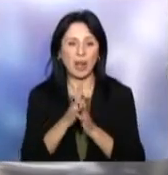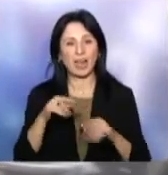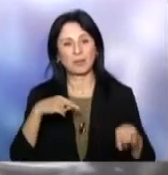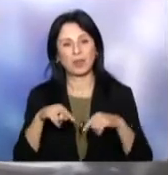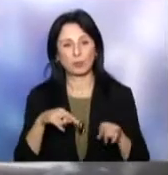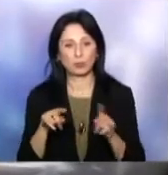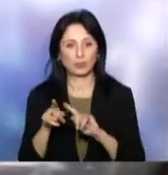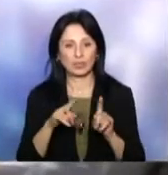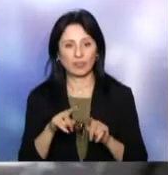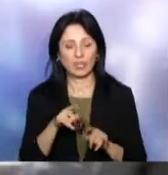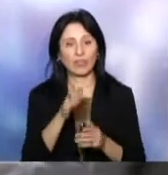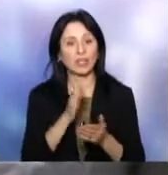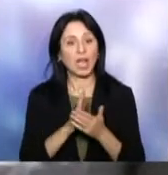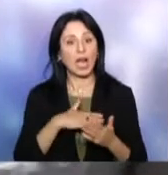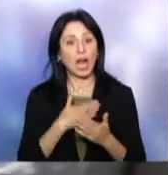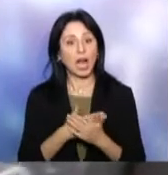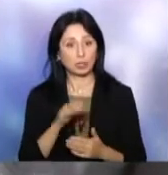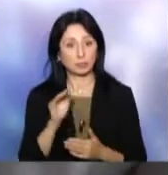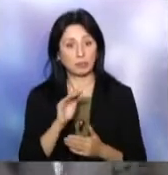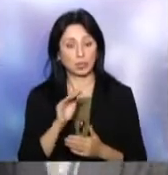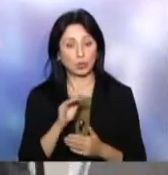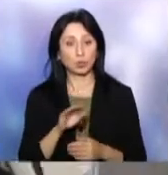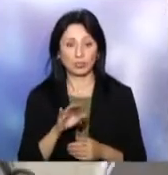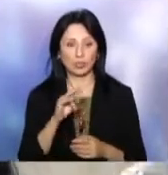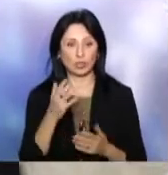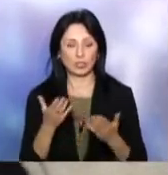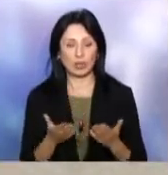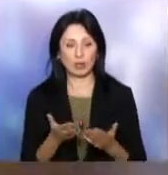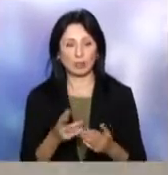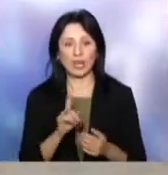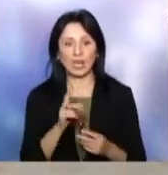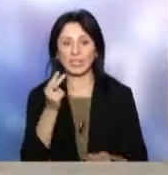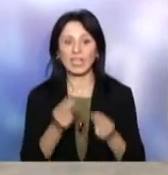ფეხბურთია. თქვენ ხართ აქტიური ფიზიკურად და სოციალურად,